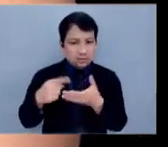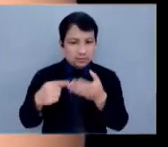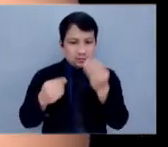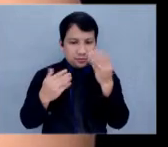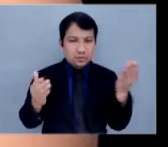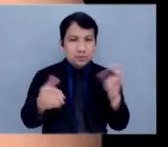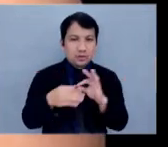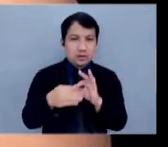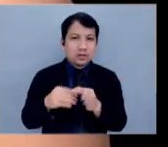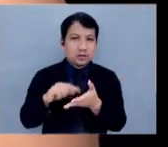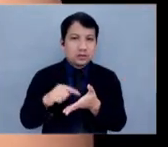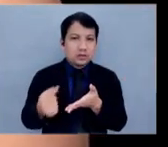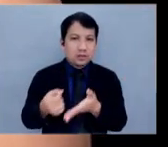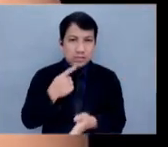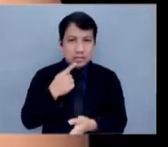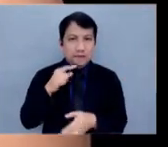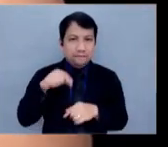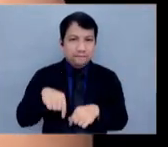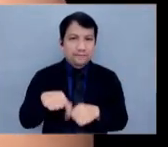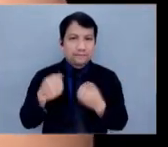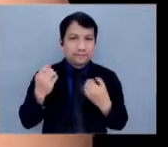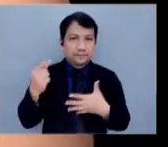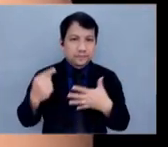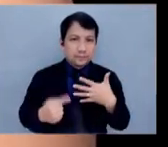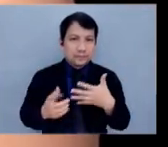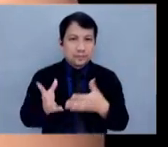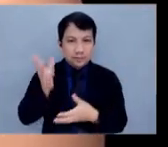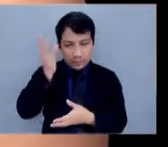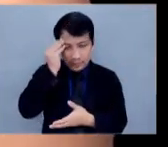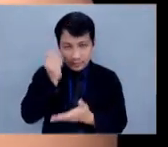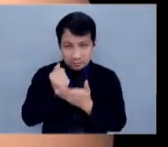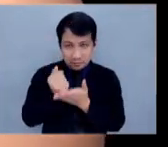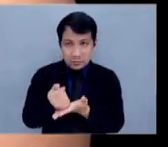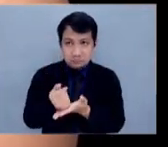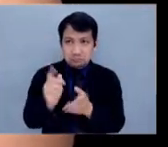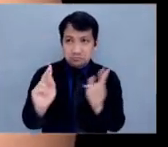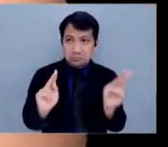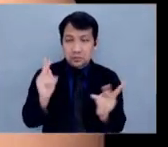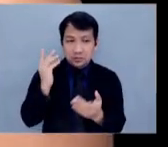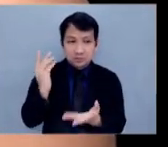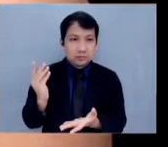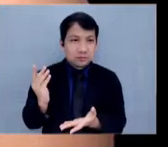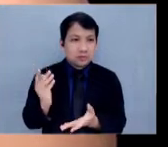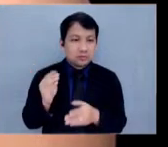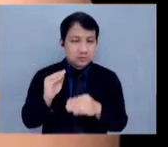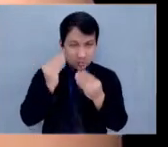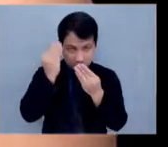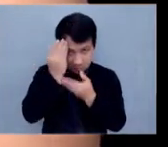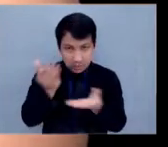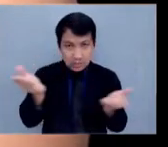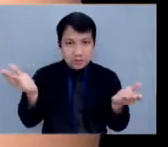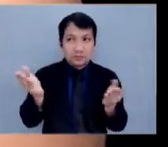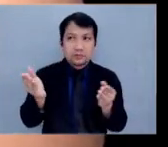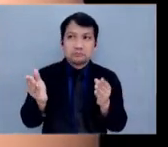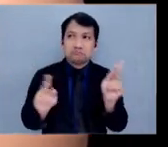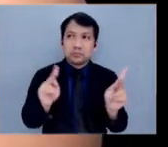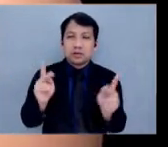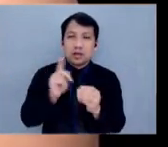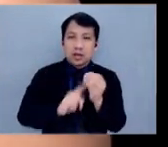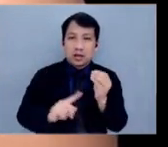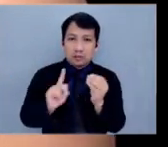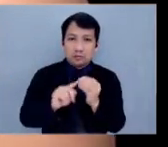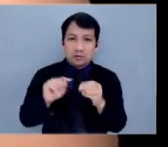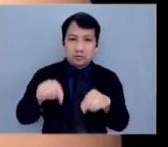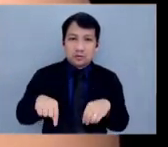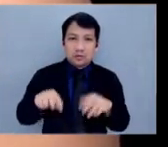ko. Pero marami pa akong natutulungan na ibang tao, marami akong nai-inform na ibang tao tungkol sa usapin